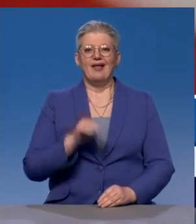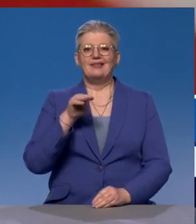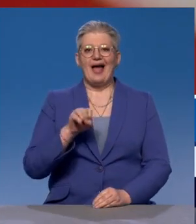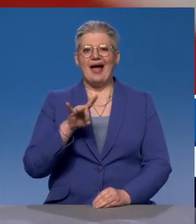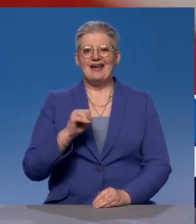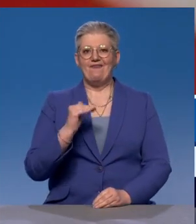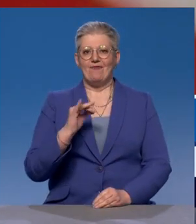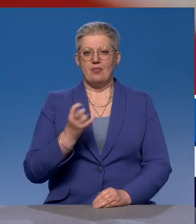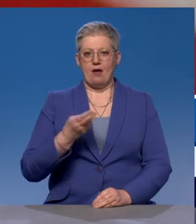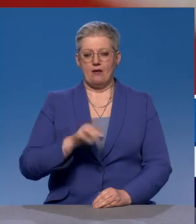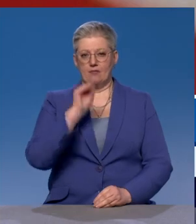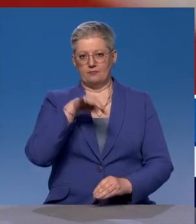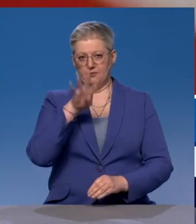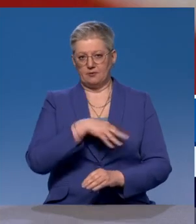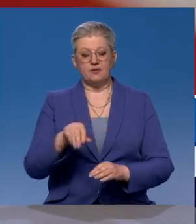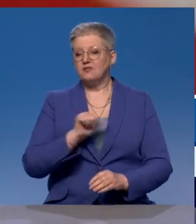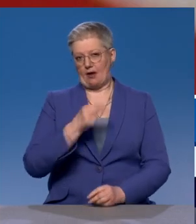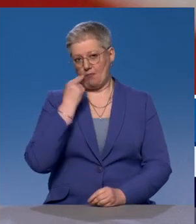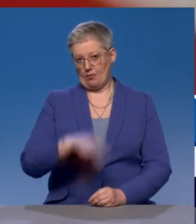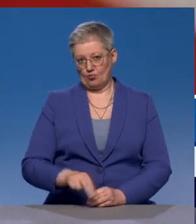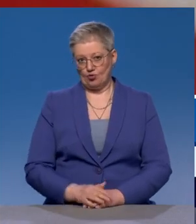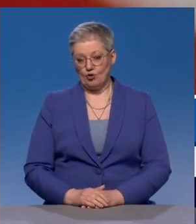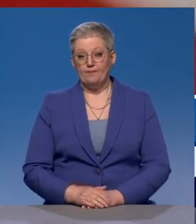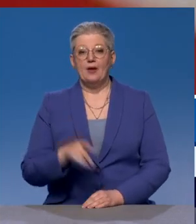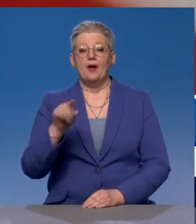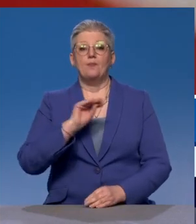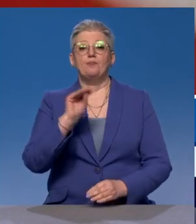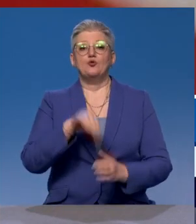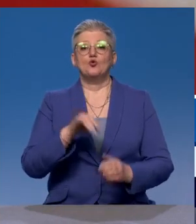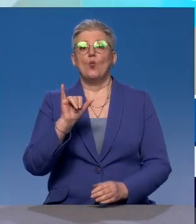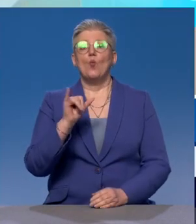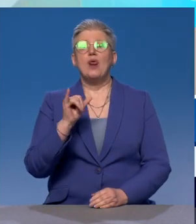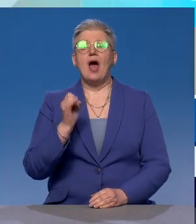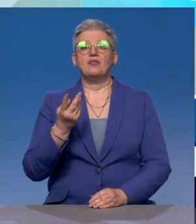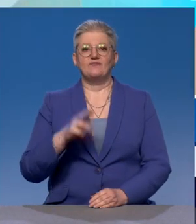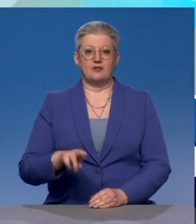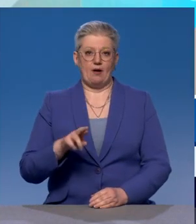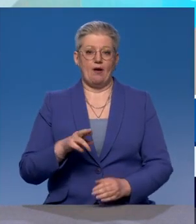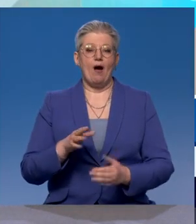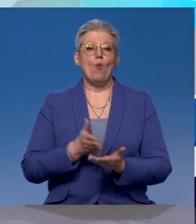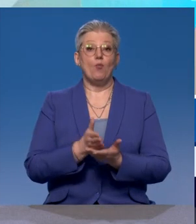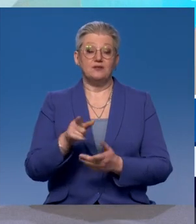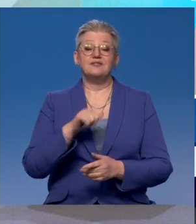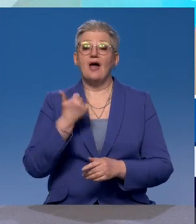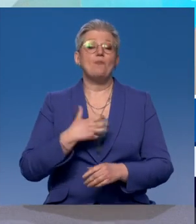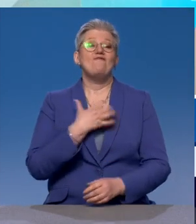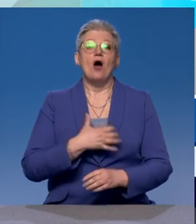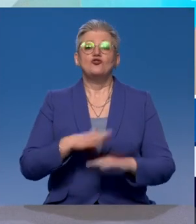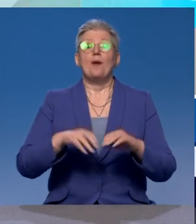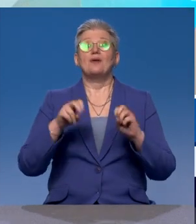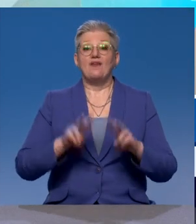время, нельзя придумать. Вот нам из Ульяновской области пишут, важнейшая профессия – крестьянин. Так что тут тоже... Да, и с этим согласна. Потому что если все